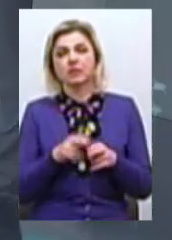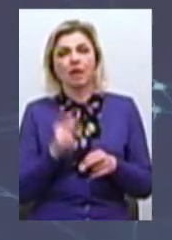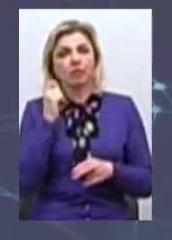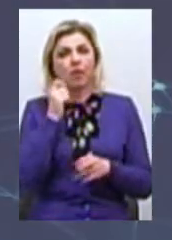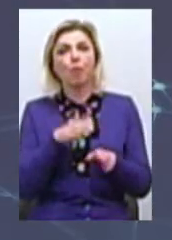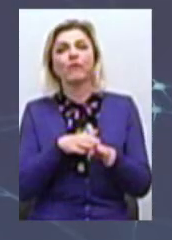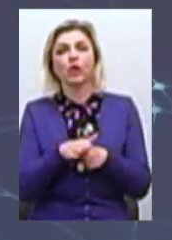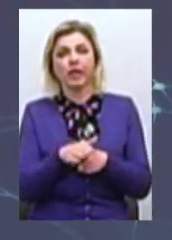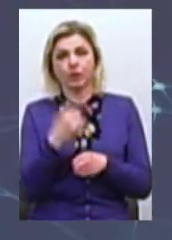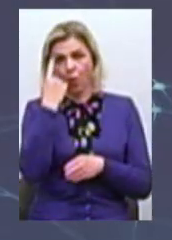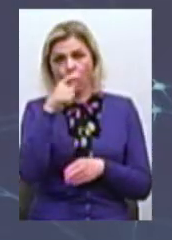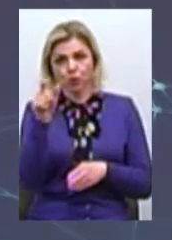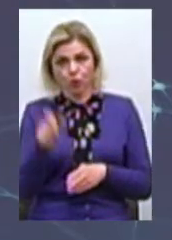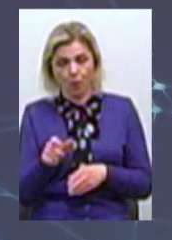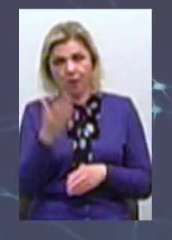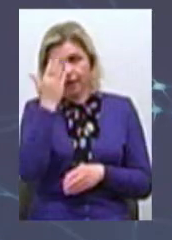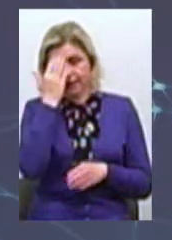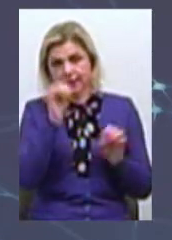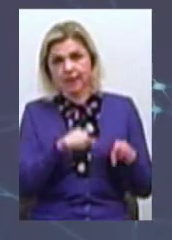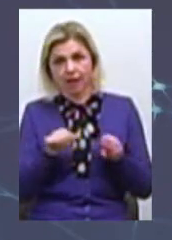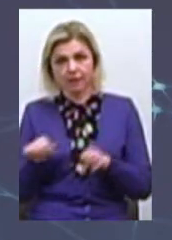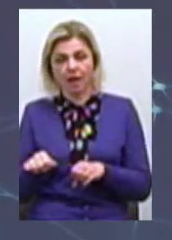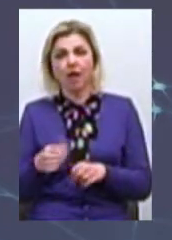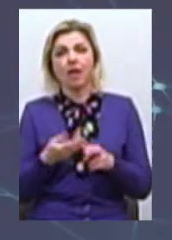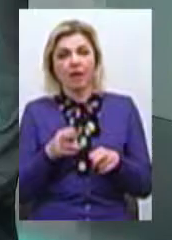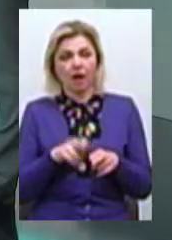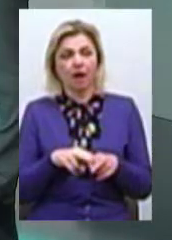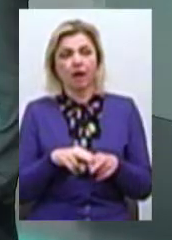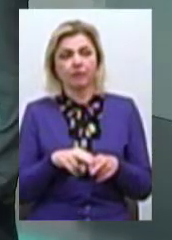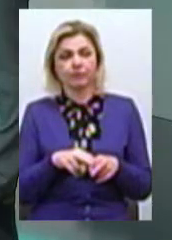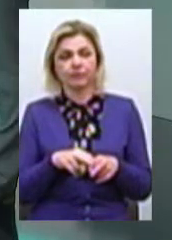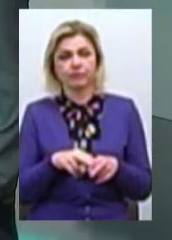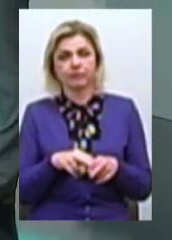особа дієздатна, яка пройшла